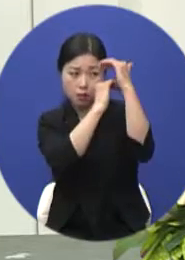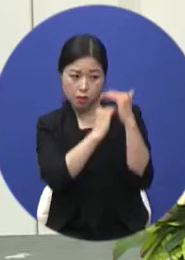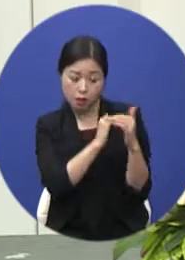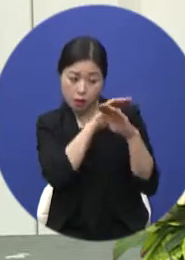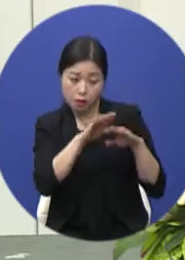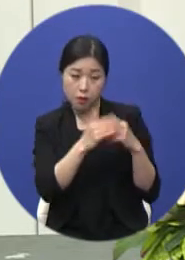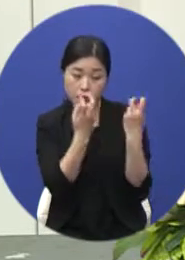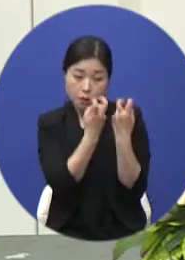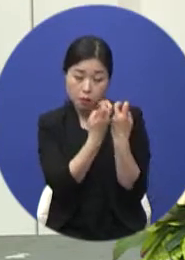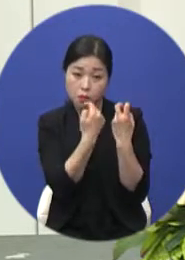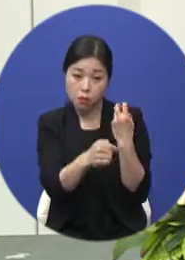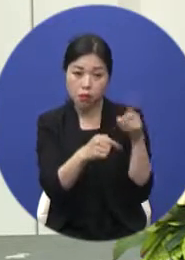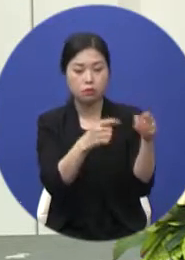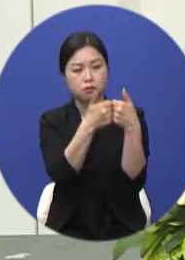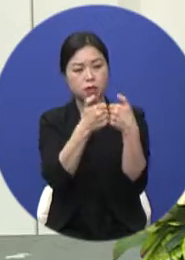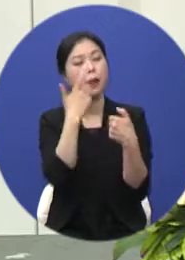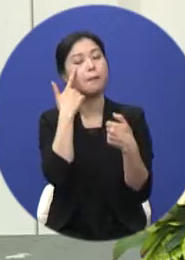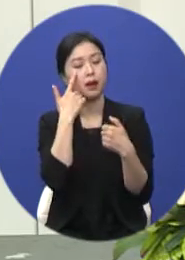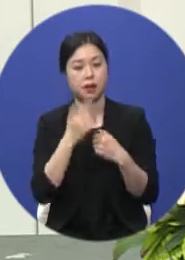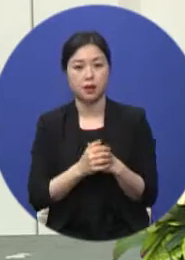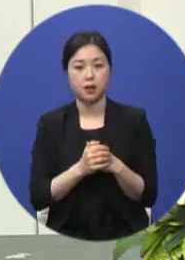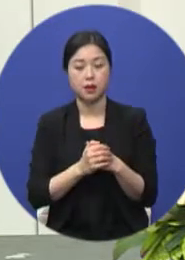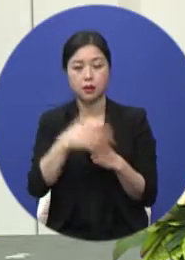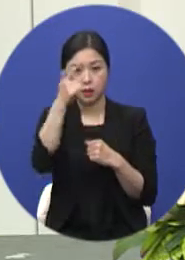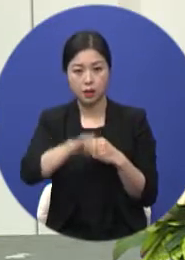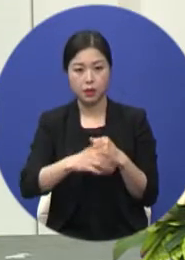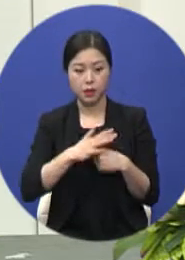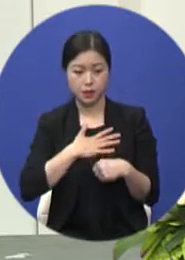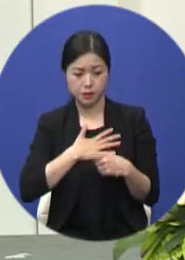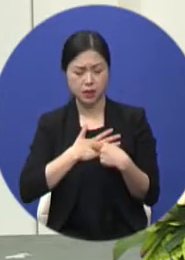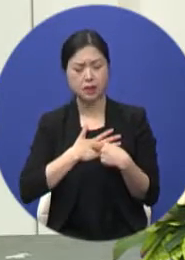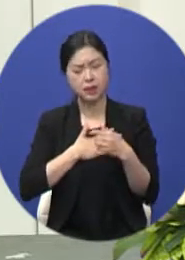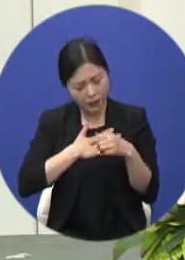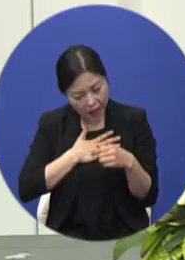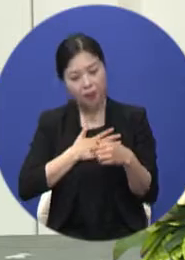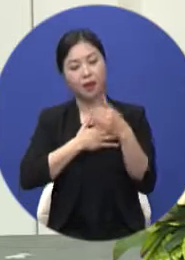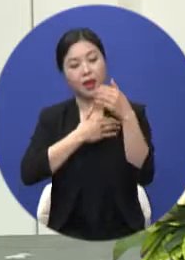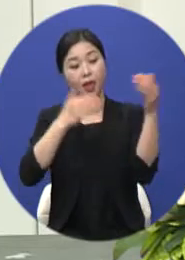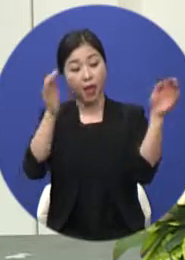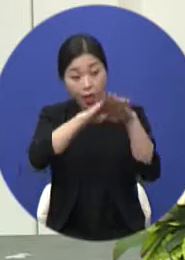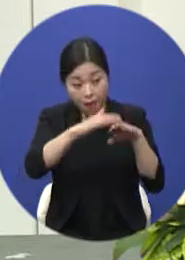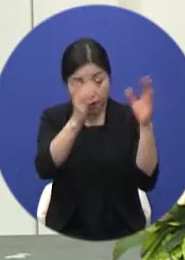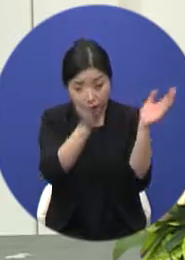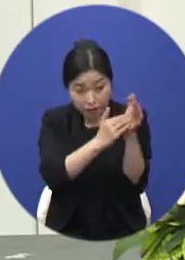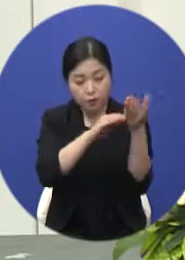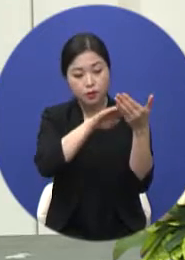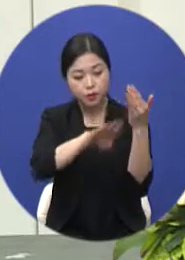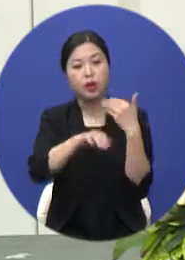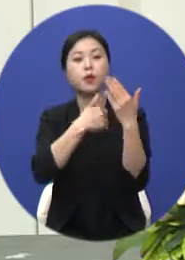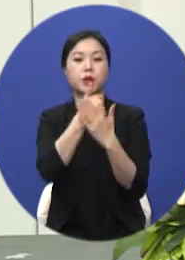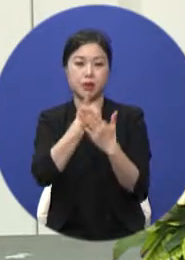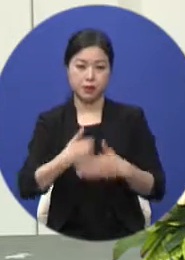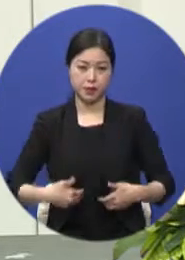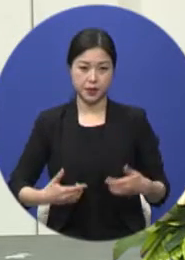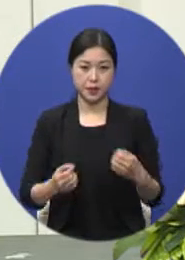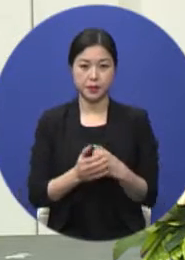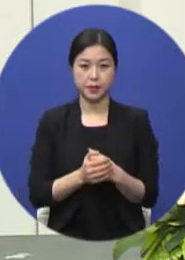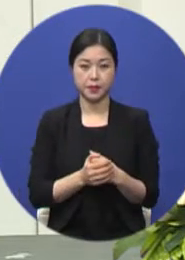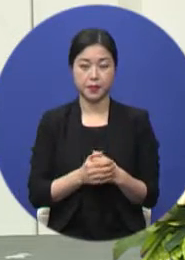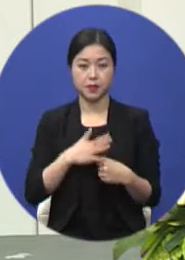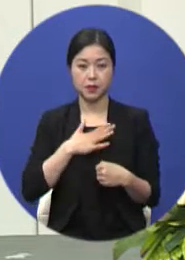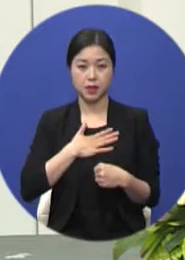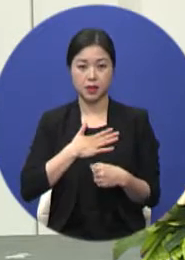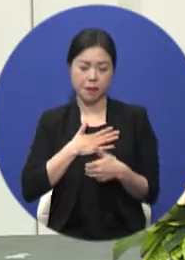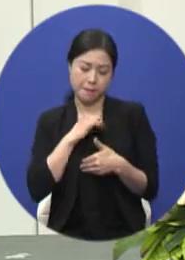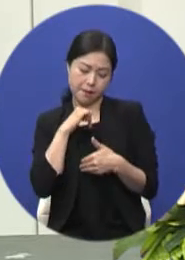뭔지를 따져봐라. 그런 다음에 심리적인 위안은 그 다음이지. 저도 사실은 그 가슴으로